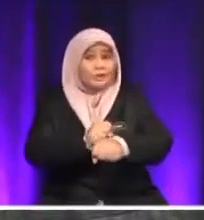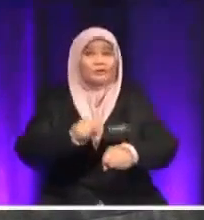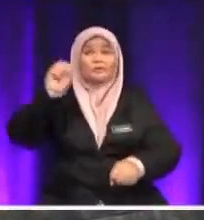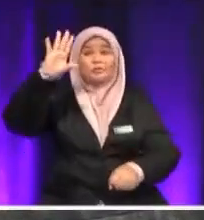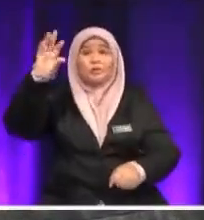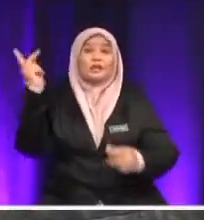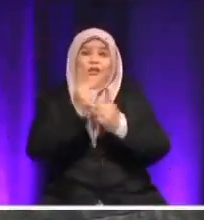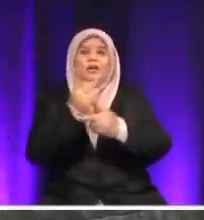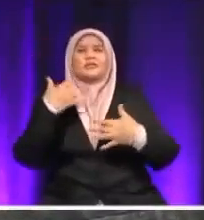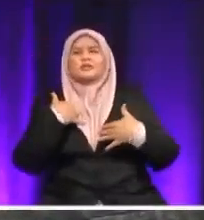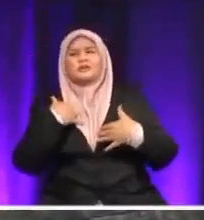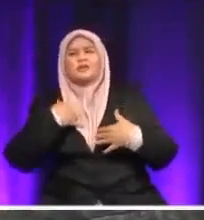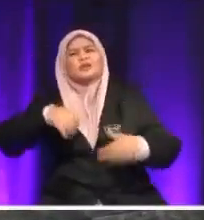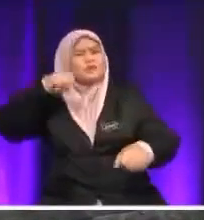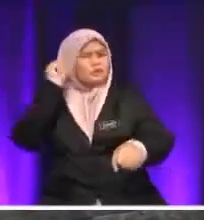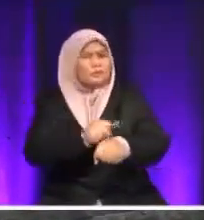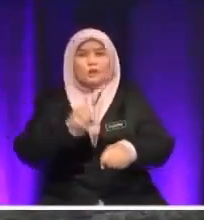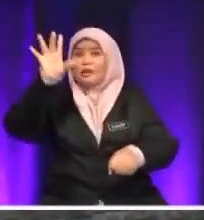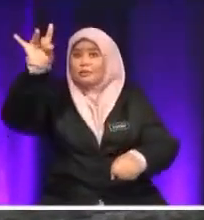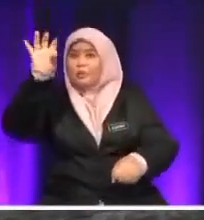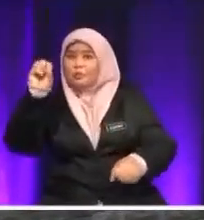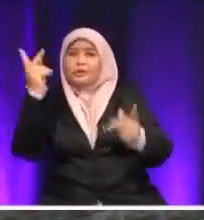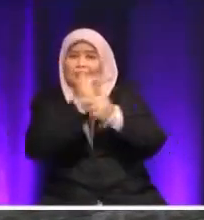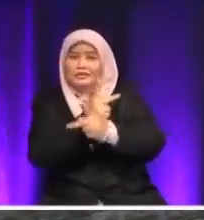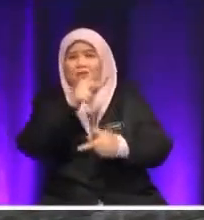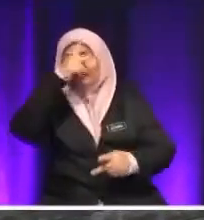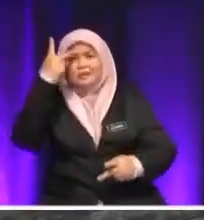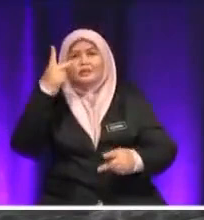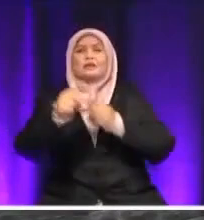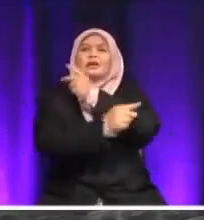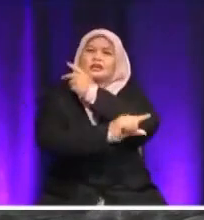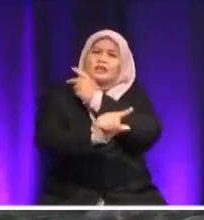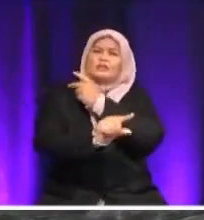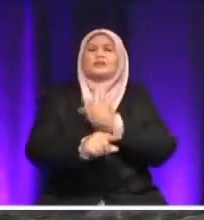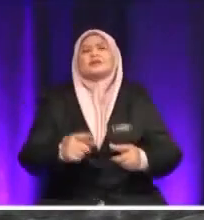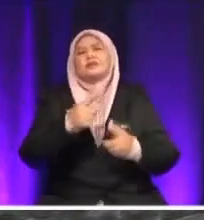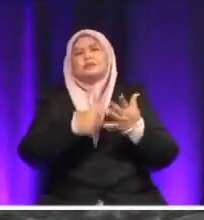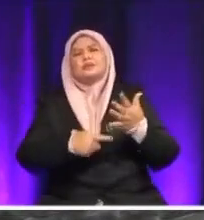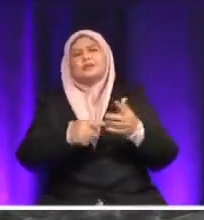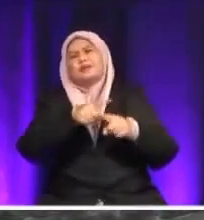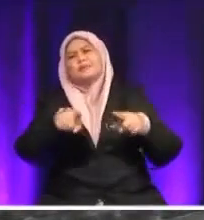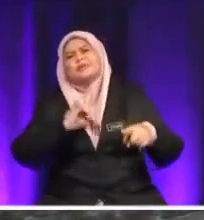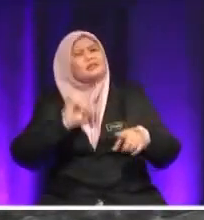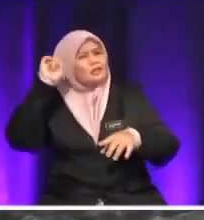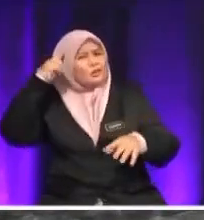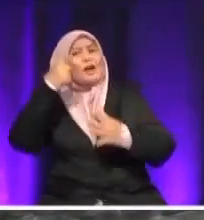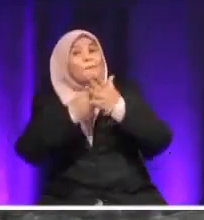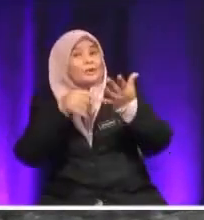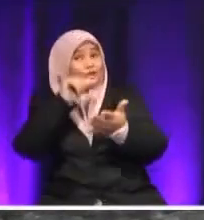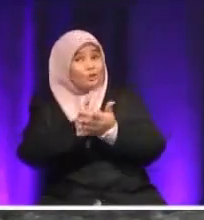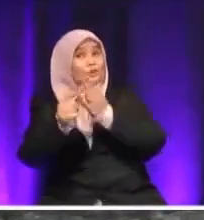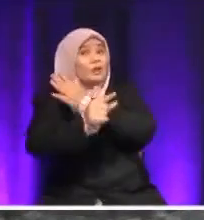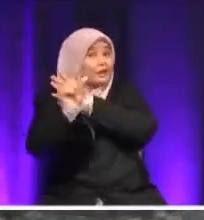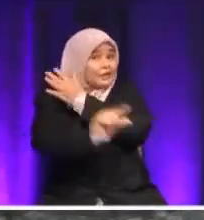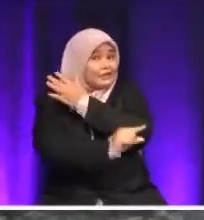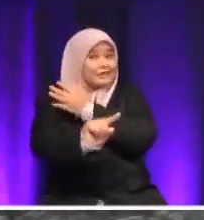arak. Ada pula yang kena sebat 80 kali sebab kazaf. Tapi saya tak tahu apa dia kazaf tu. Pula